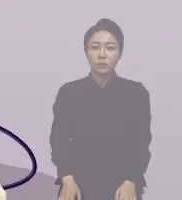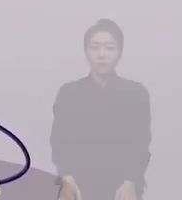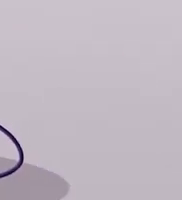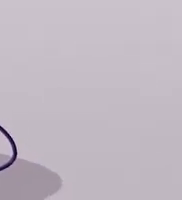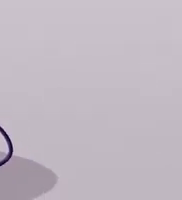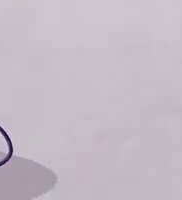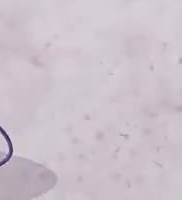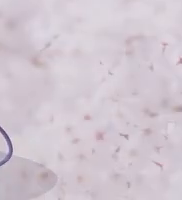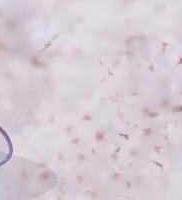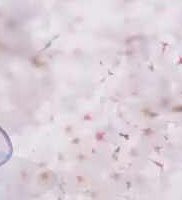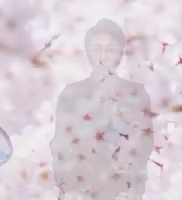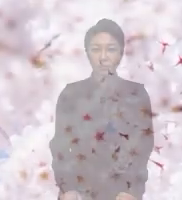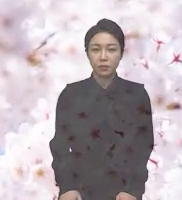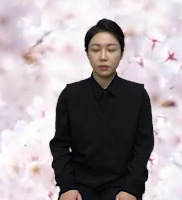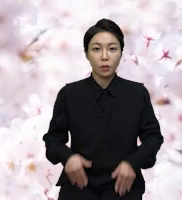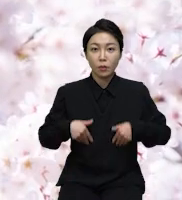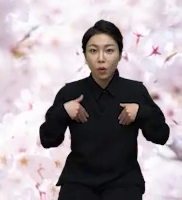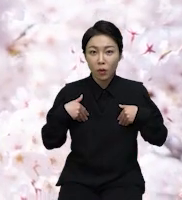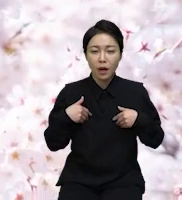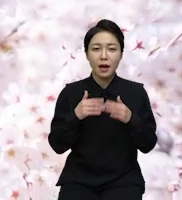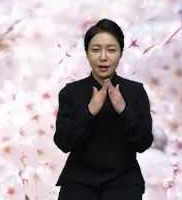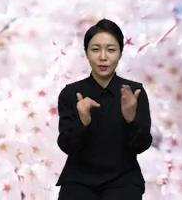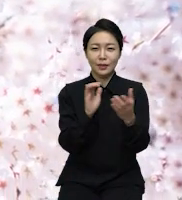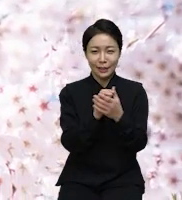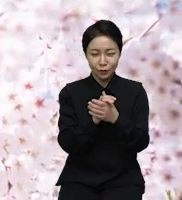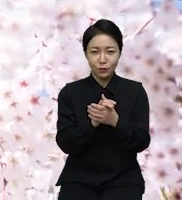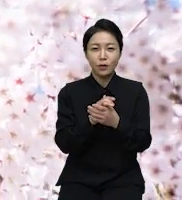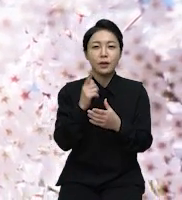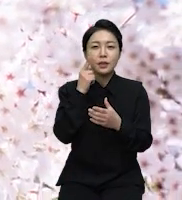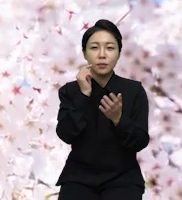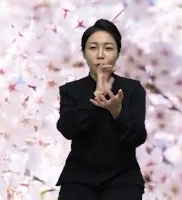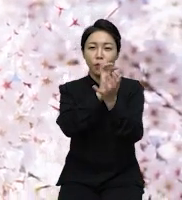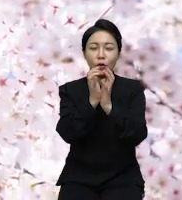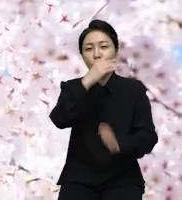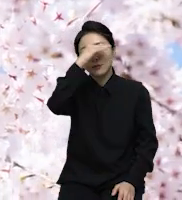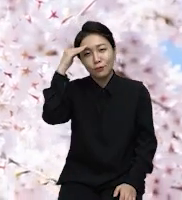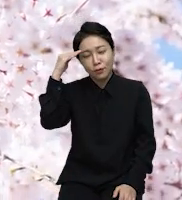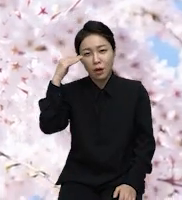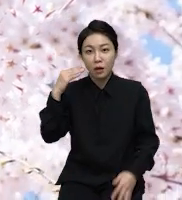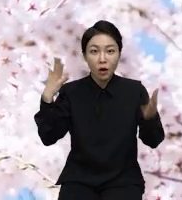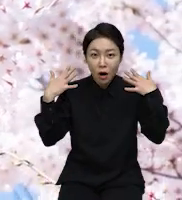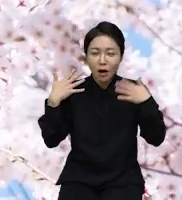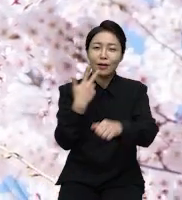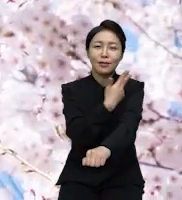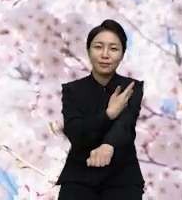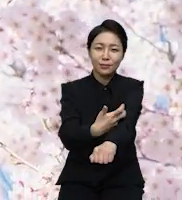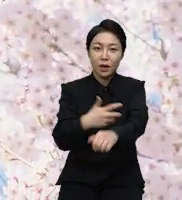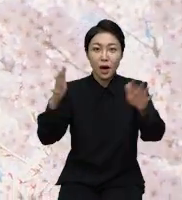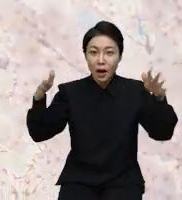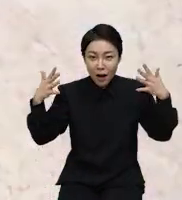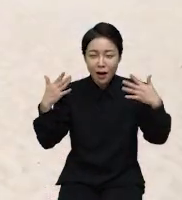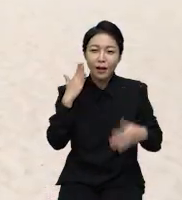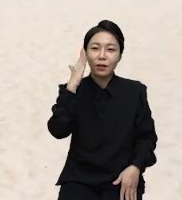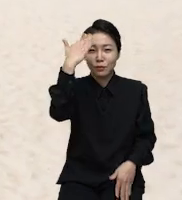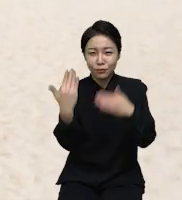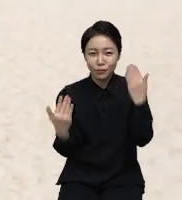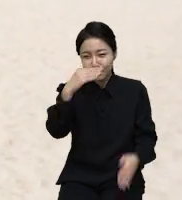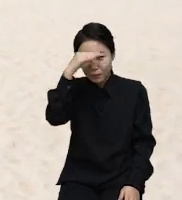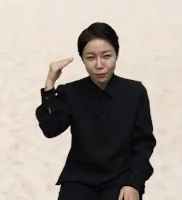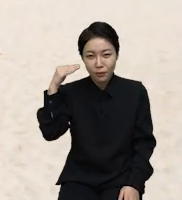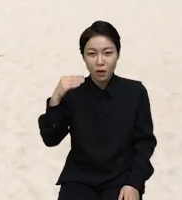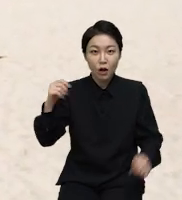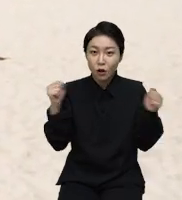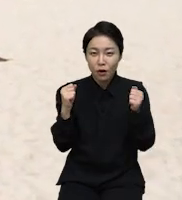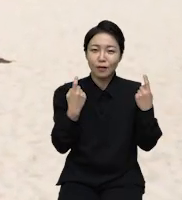시간이 길어졌습니다. 가족, 친구들이랑 즐기던 벚꽃 구경, 해수욕장으로의 피서,